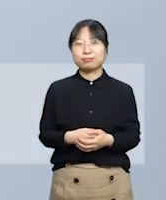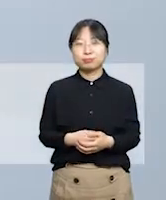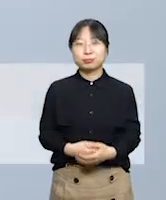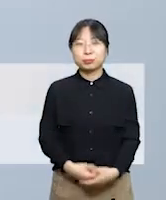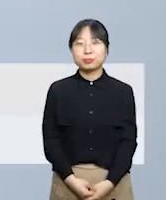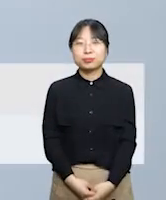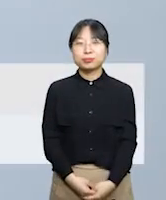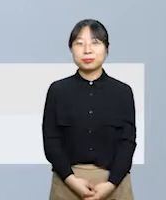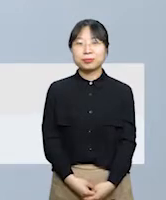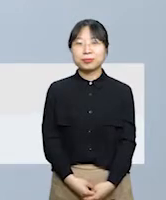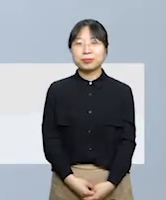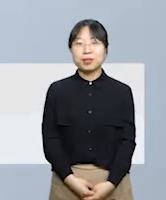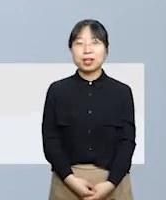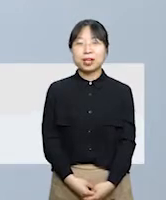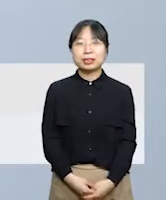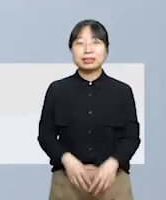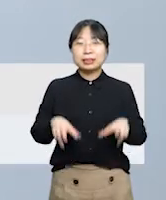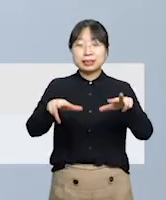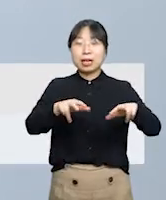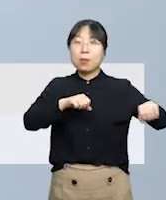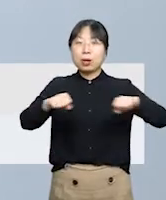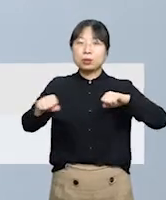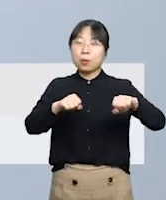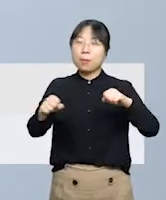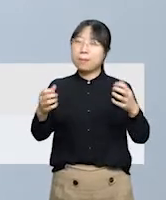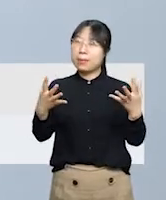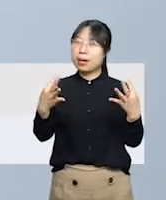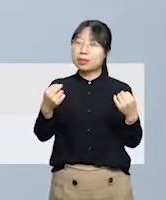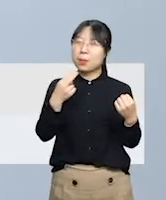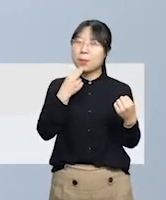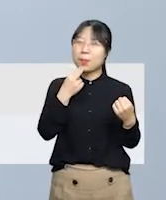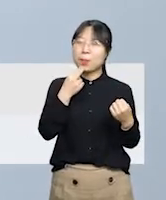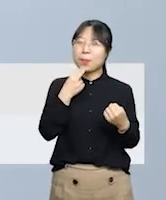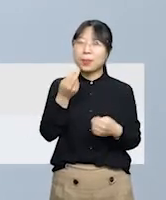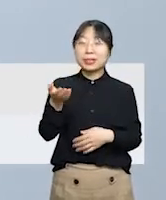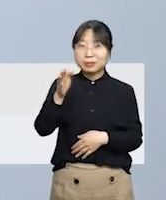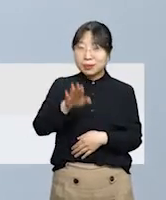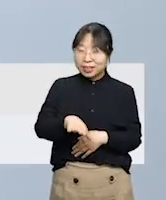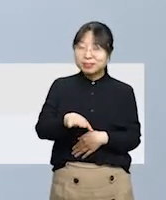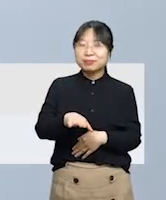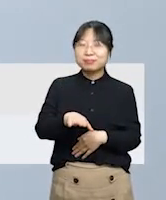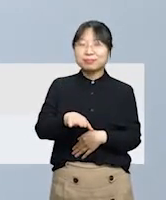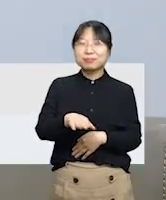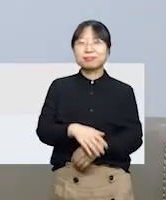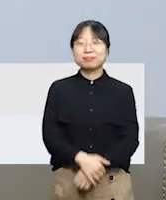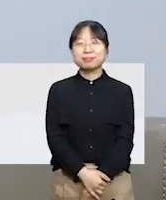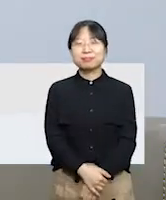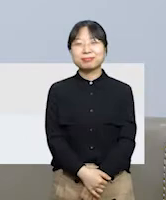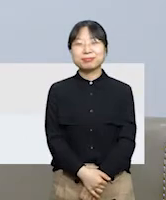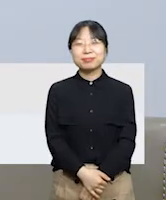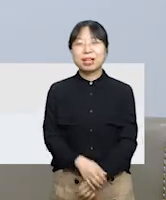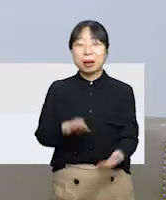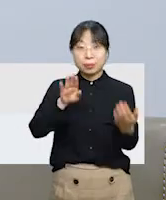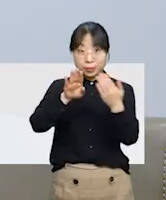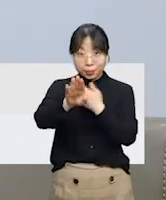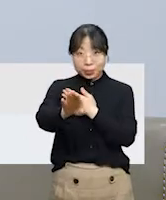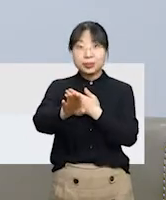이렇게 대사로서의 활동 범위가 좀 좁아서 뭐 좀 부끄럽긴 하지만